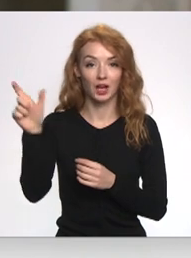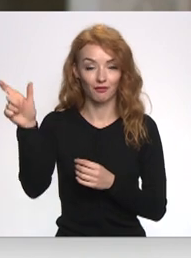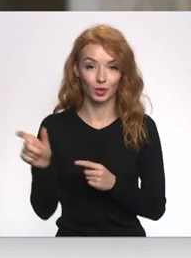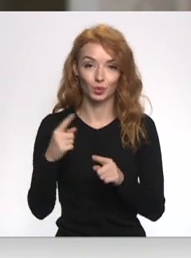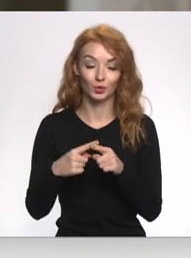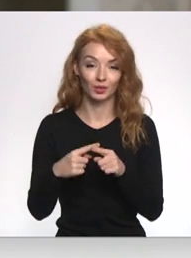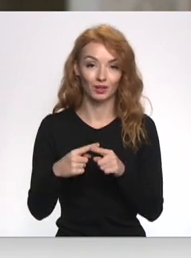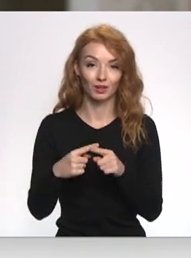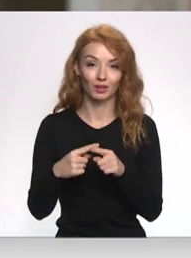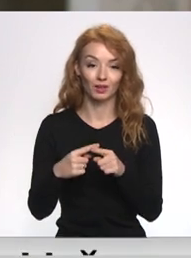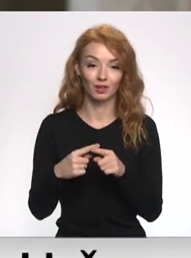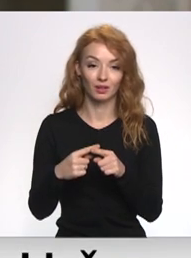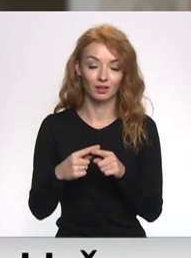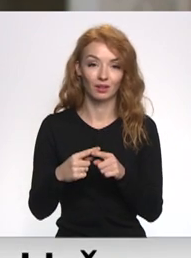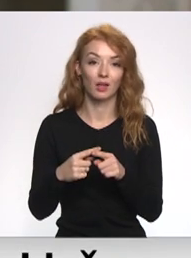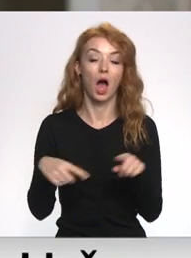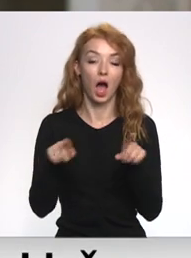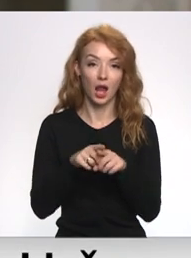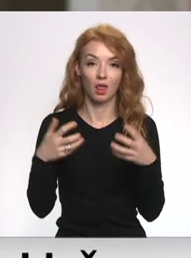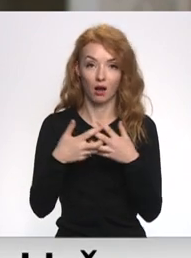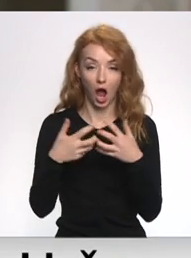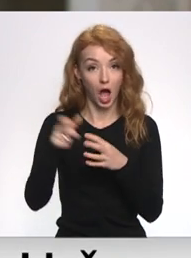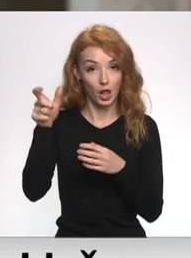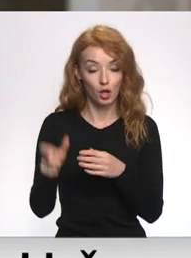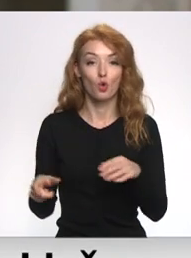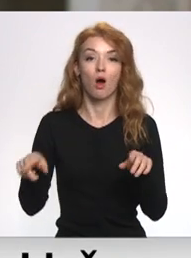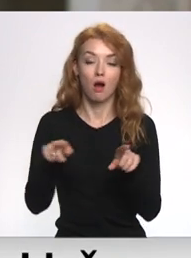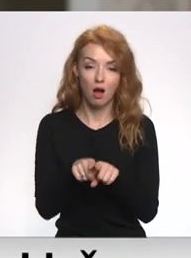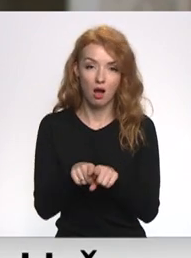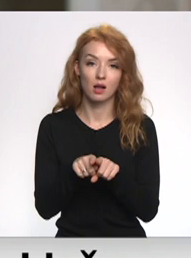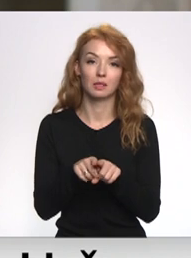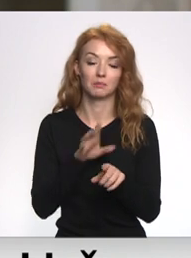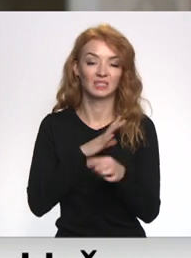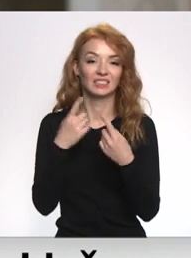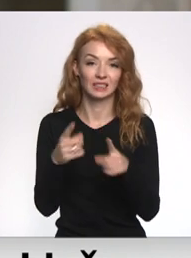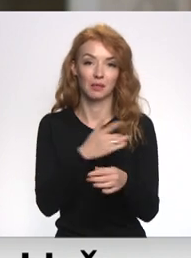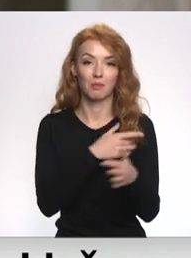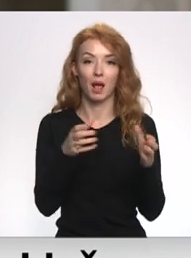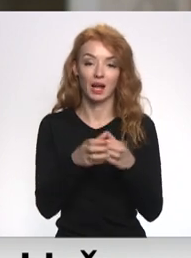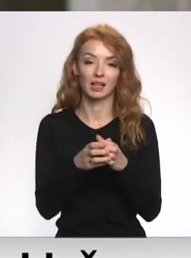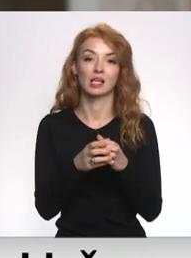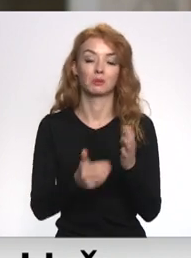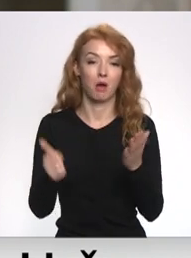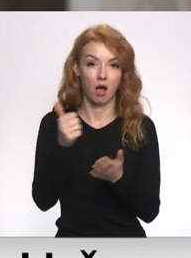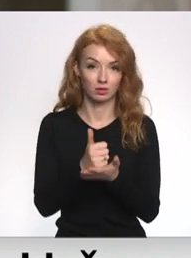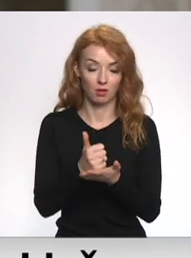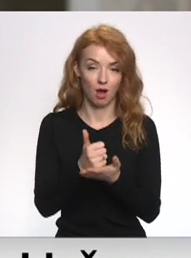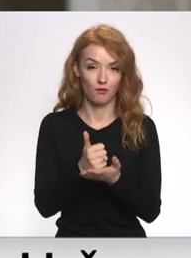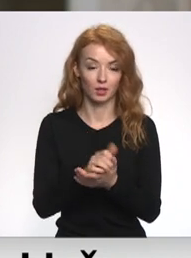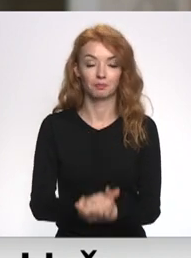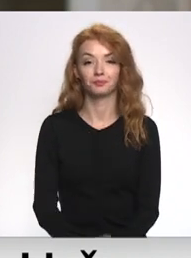Levitu un ne tikai ministru prezidentu Krišanu Kariņu, bet bija arī citi partijas jaunā vienotība pārstāvi. Nu,